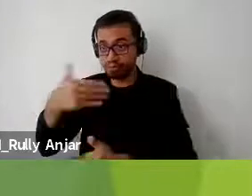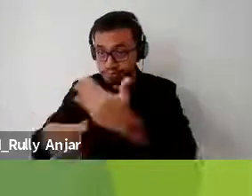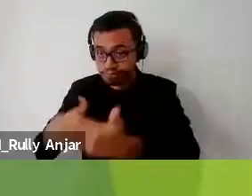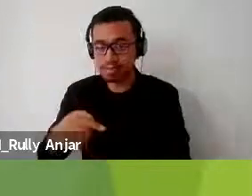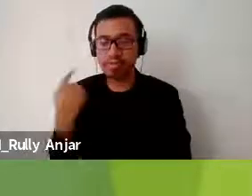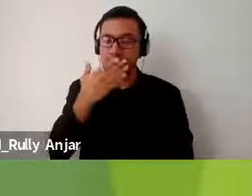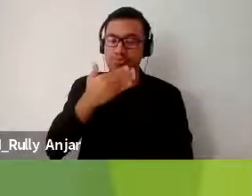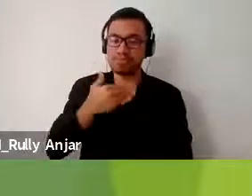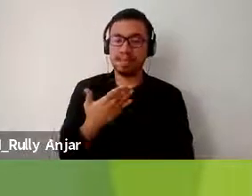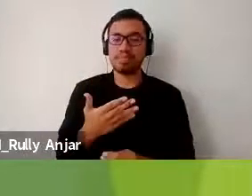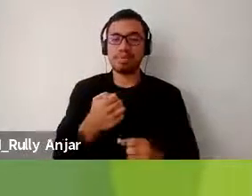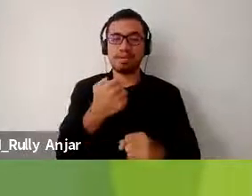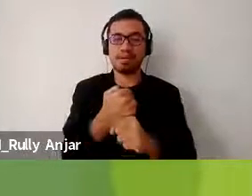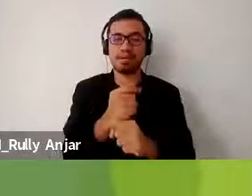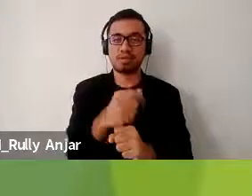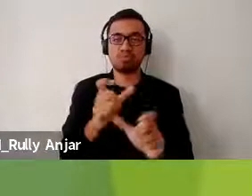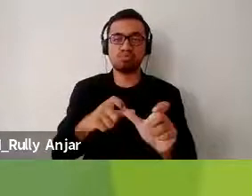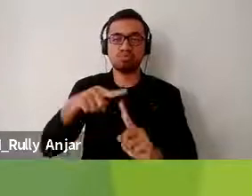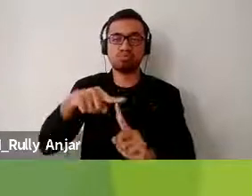tugas yang ada di gugus tugas kami.